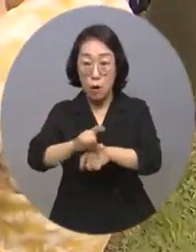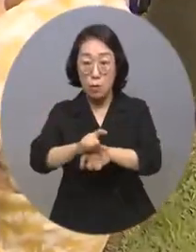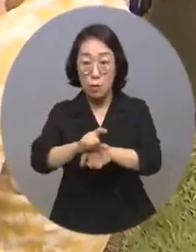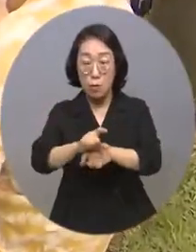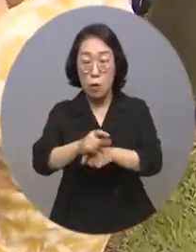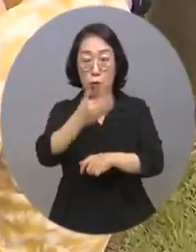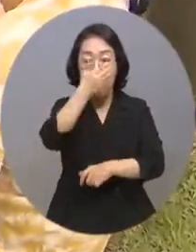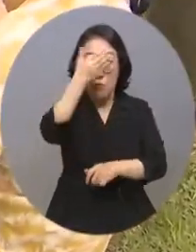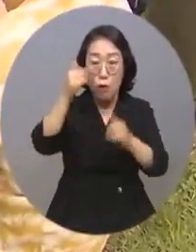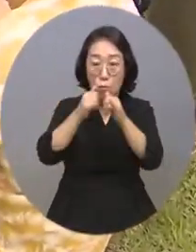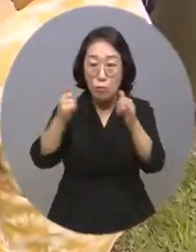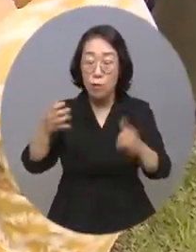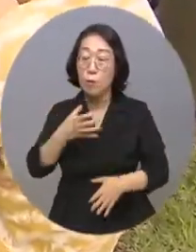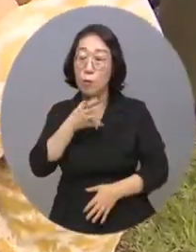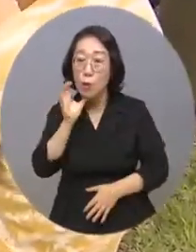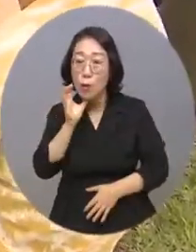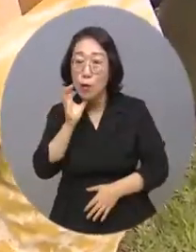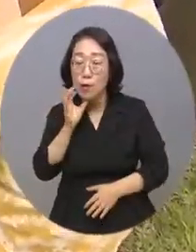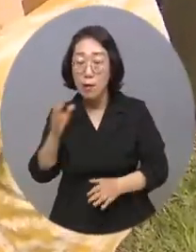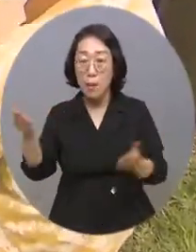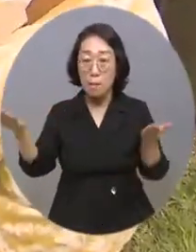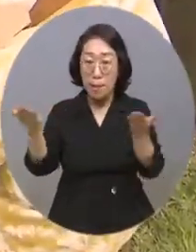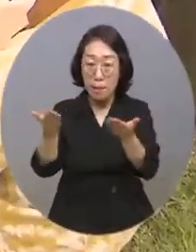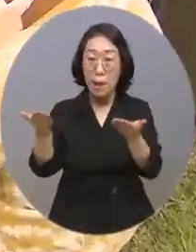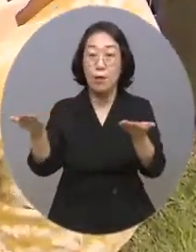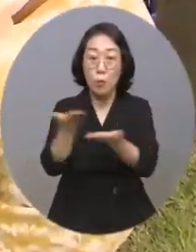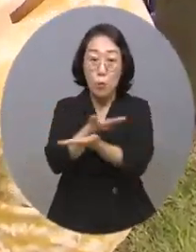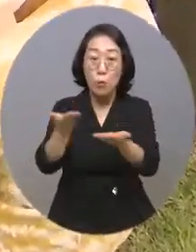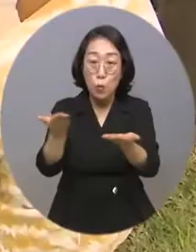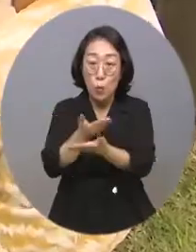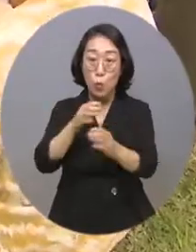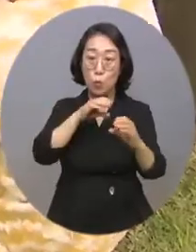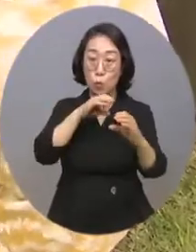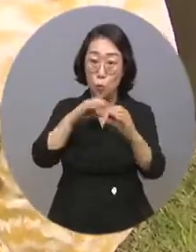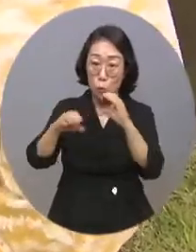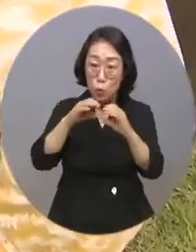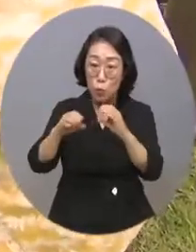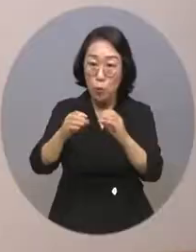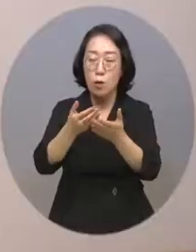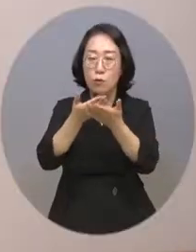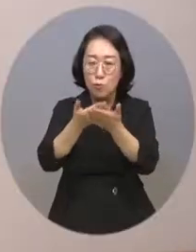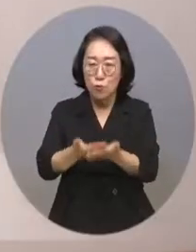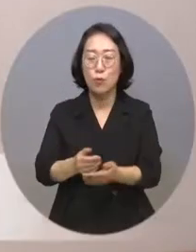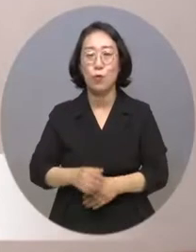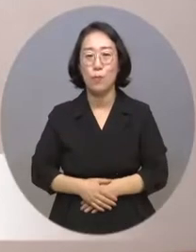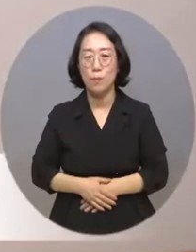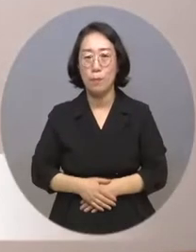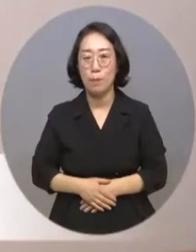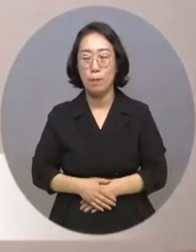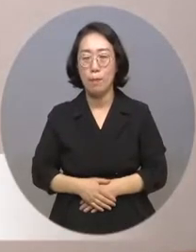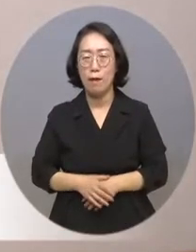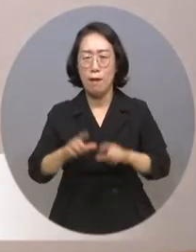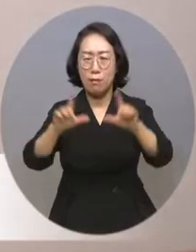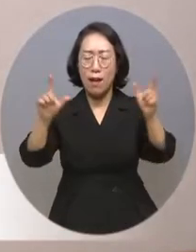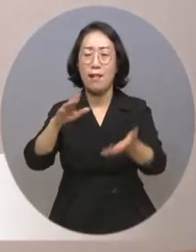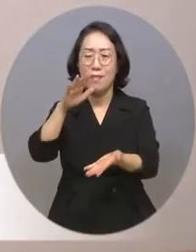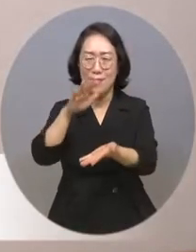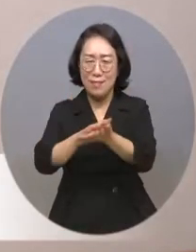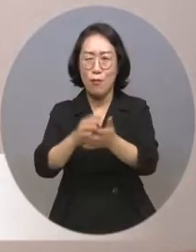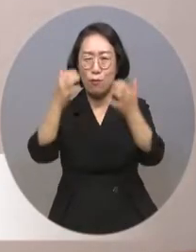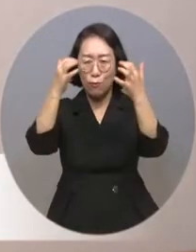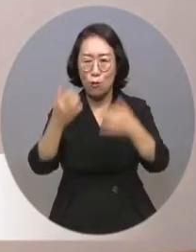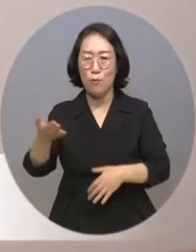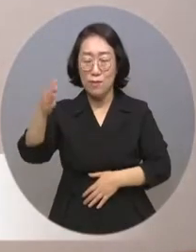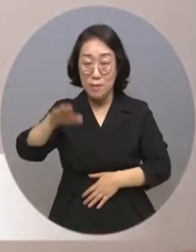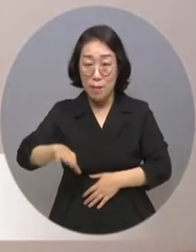청년과 농촌 어르신들이 만나서 소통하는 것에 큰 의미가 있는 행사입니다. 또 뜨거운 날씨임에도 불구하고 많은